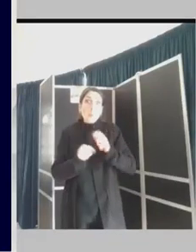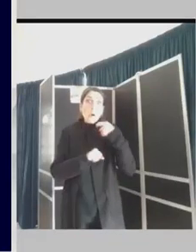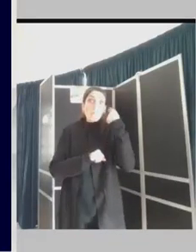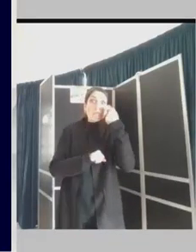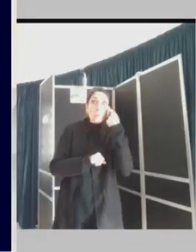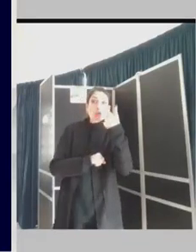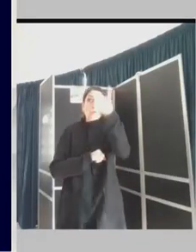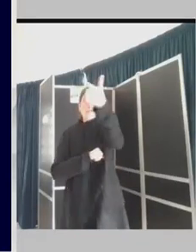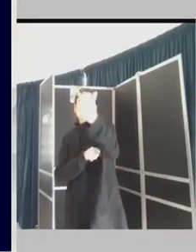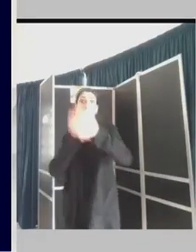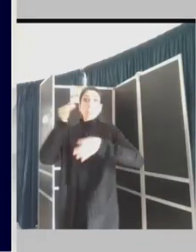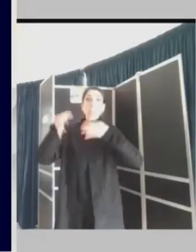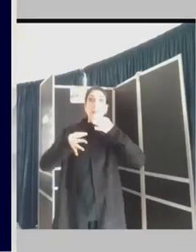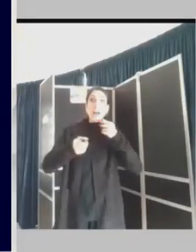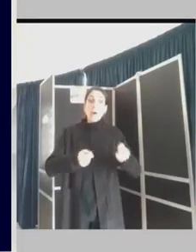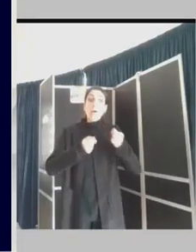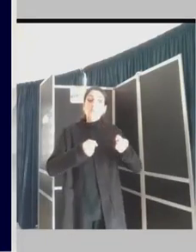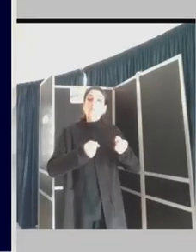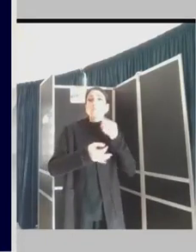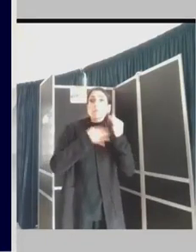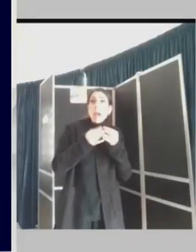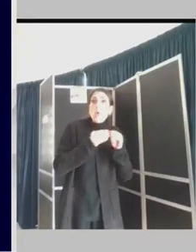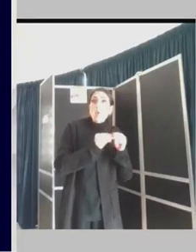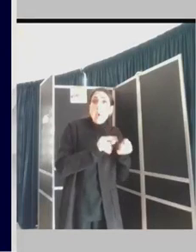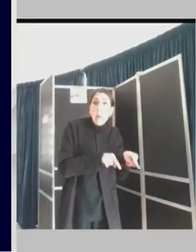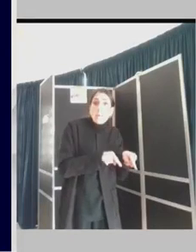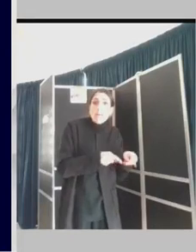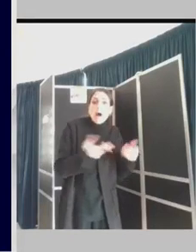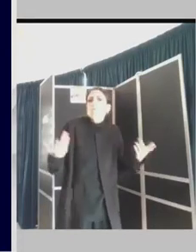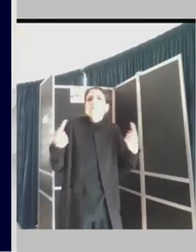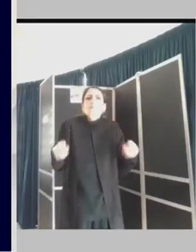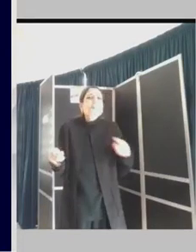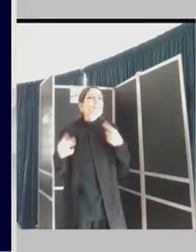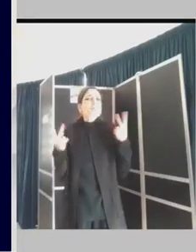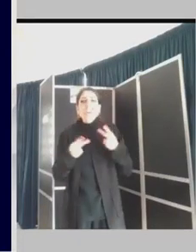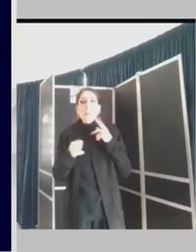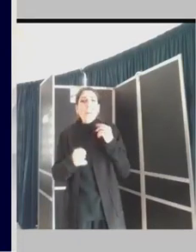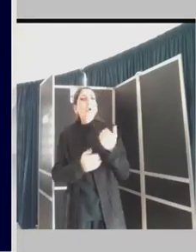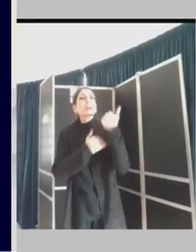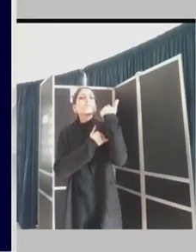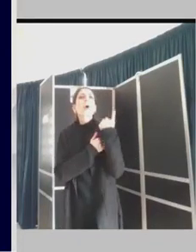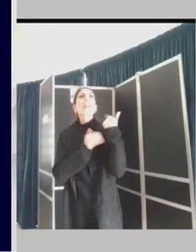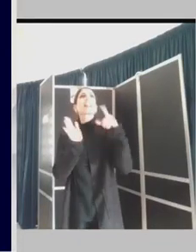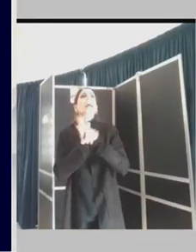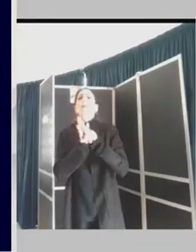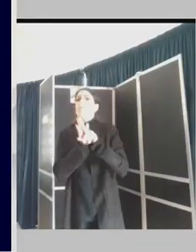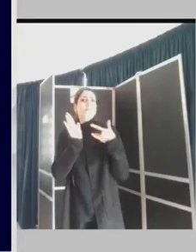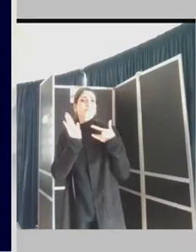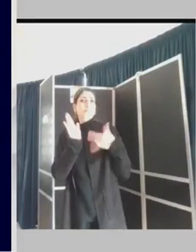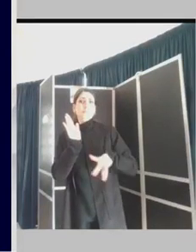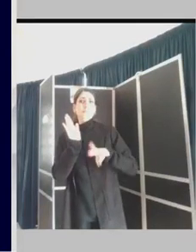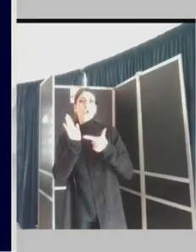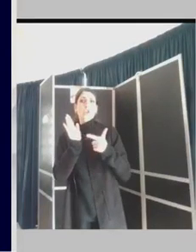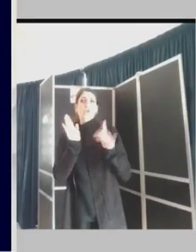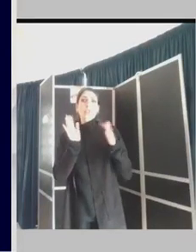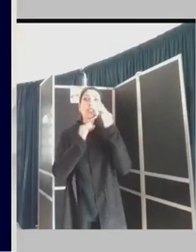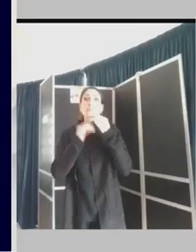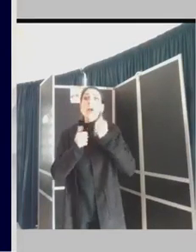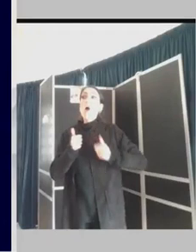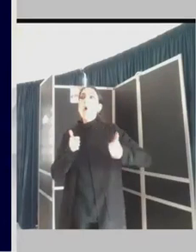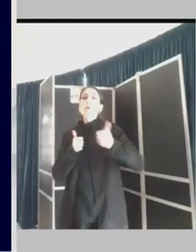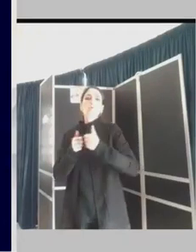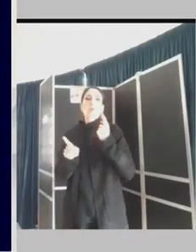dire, è anche una presa di coscienza personale che ognuno di noi deve fare. Ognuno di noi si deve rendere conto